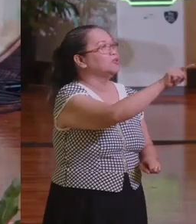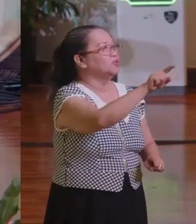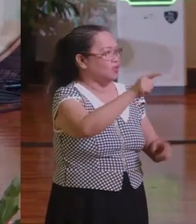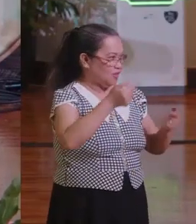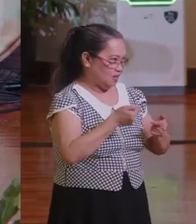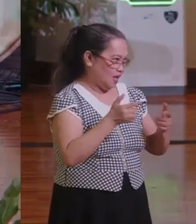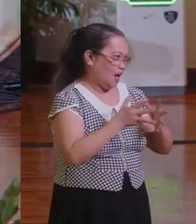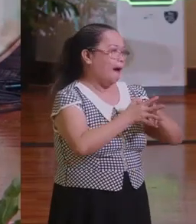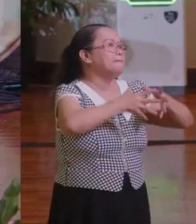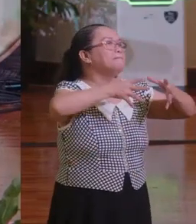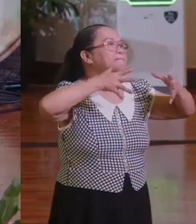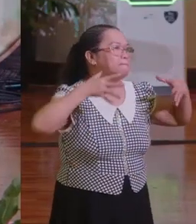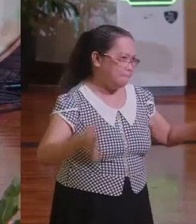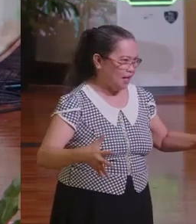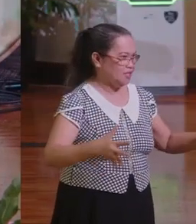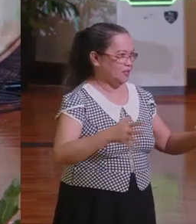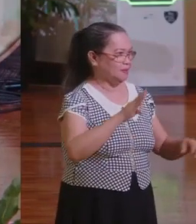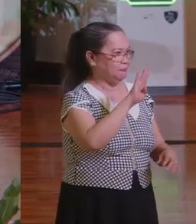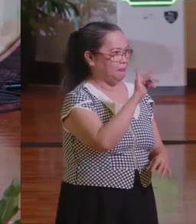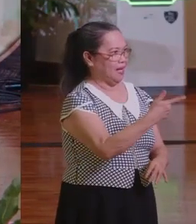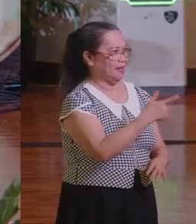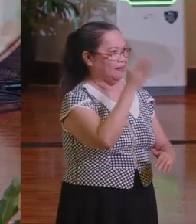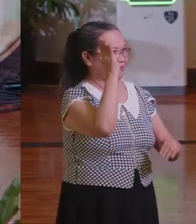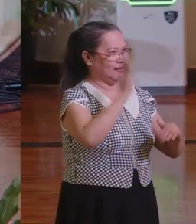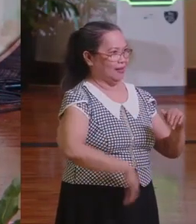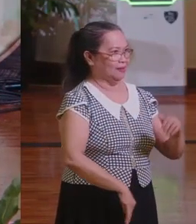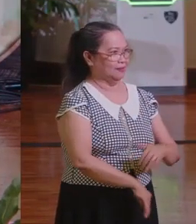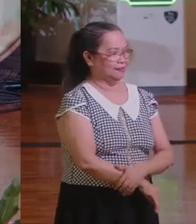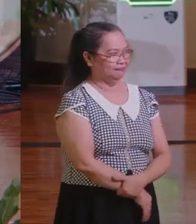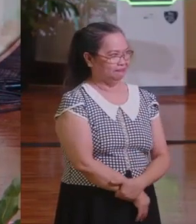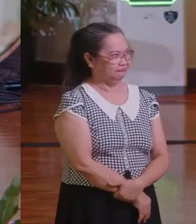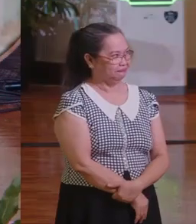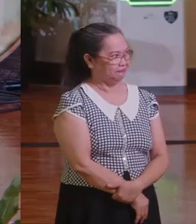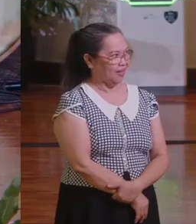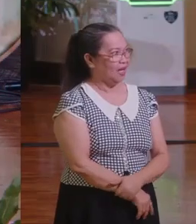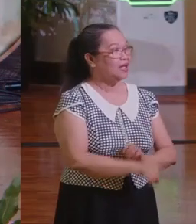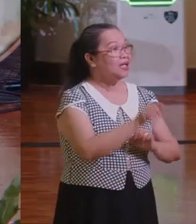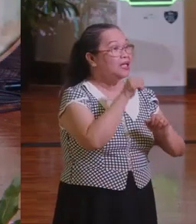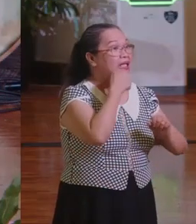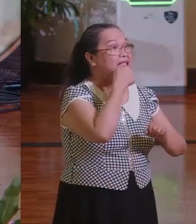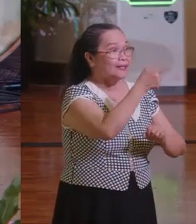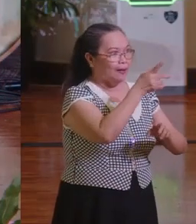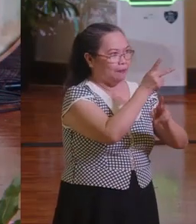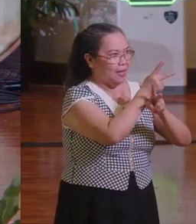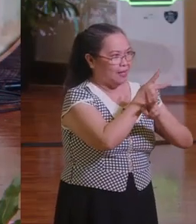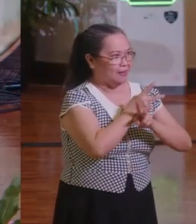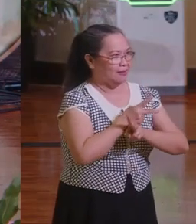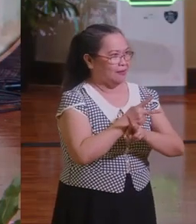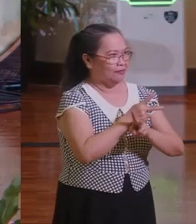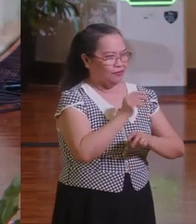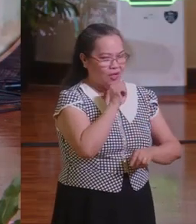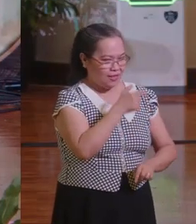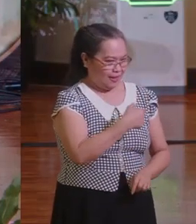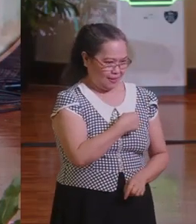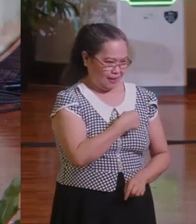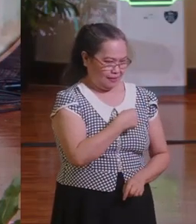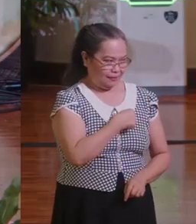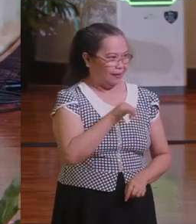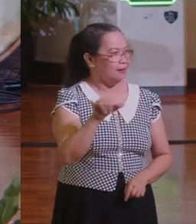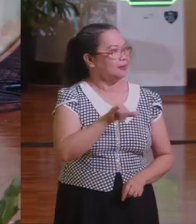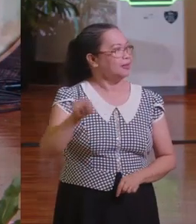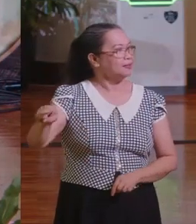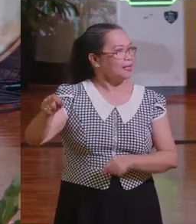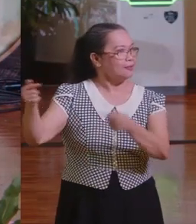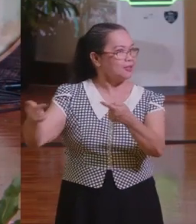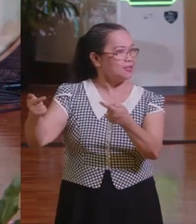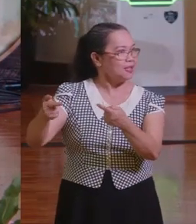sariling mata. Ang sinasabi niya lang, mag-ingat kayo na hindi kayo guilty nung kasalanan na